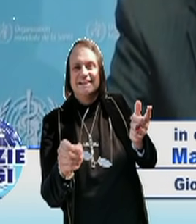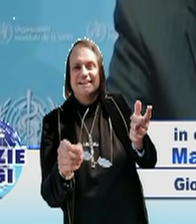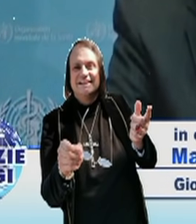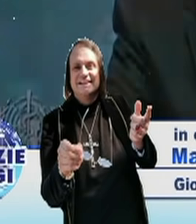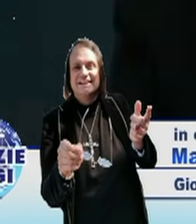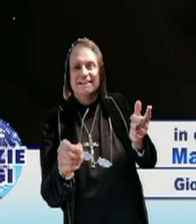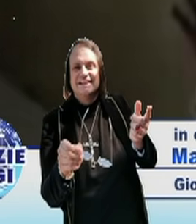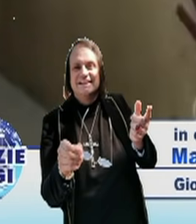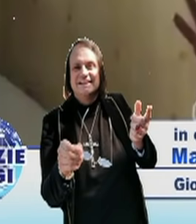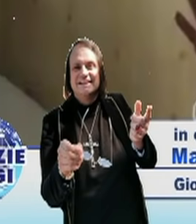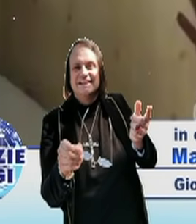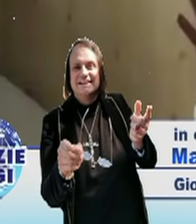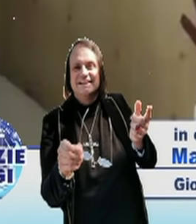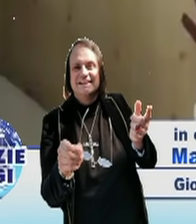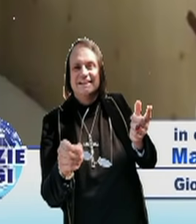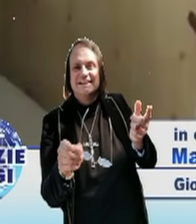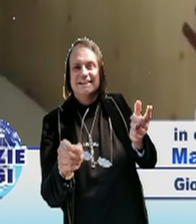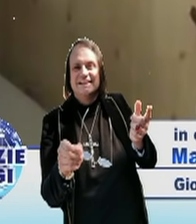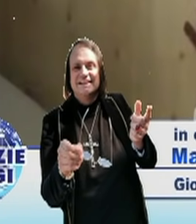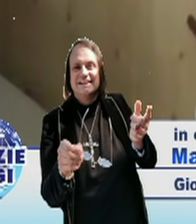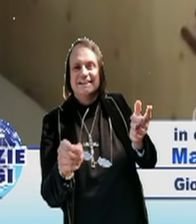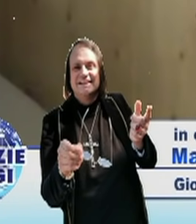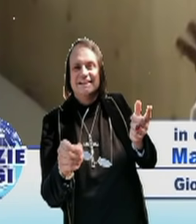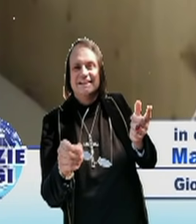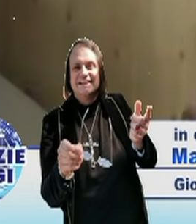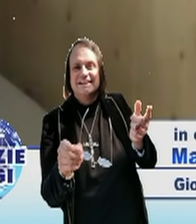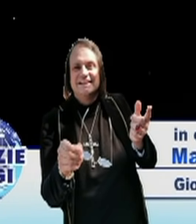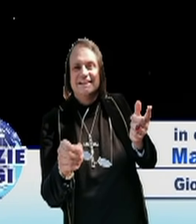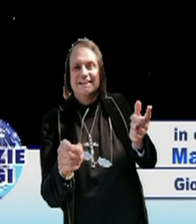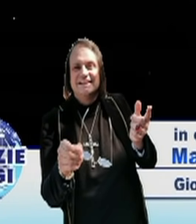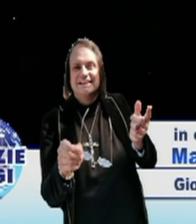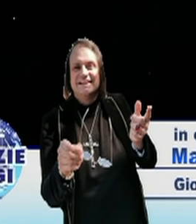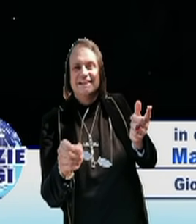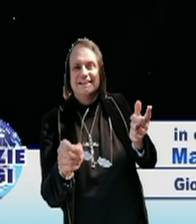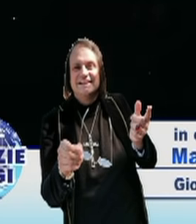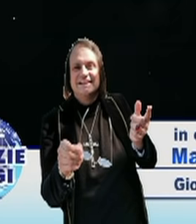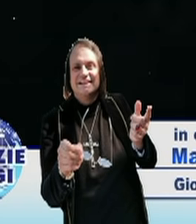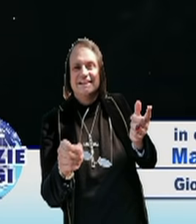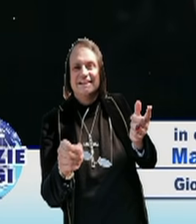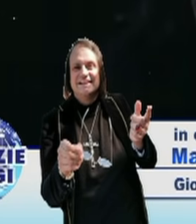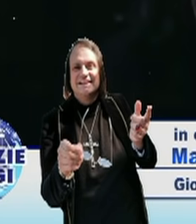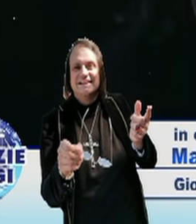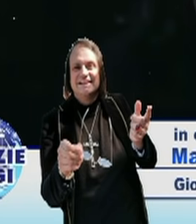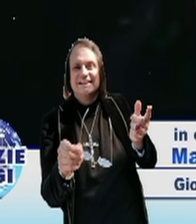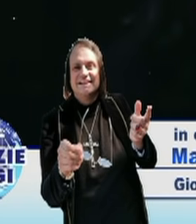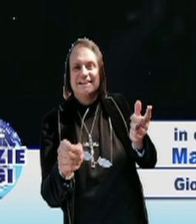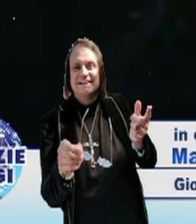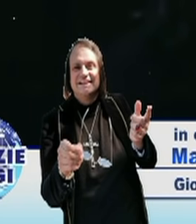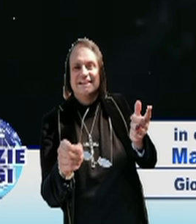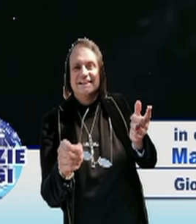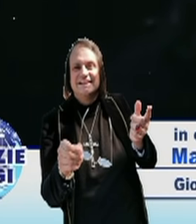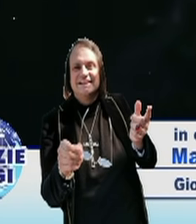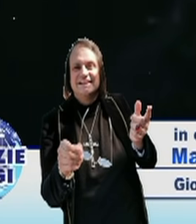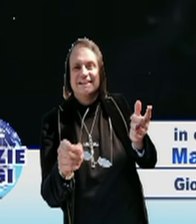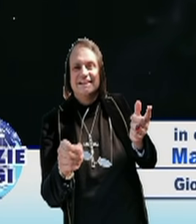davvero importante, a interpretare Carlo Olmo e la sua compagna Lupa Alfa, Angela Oliviero, mentre Carlo Olmo e il